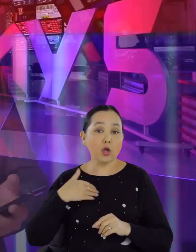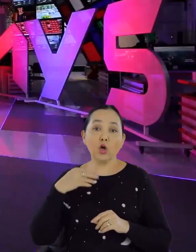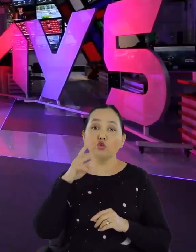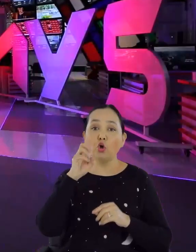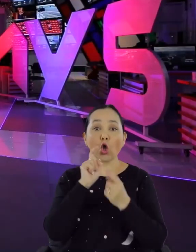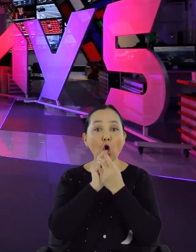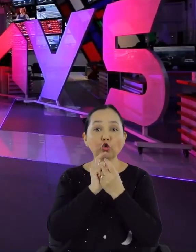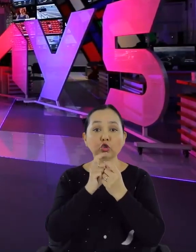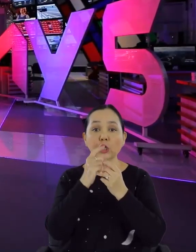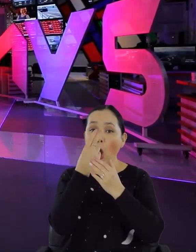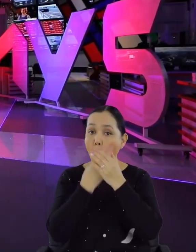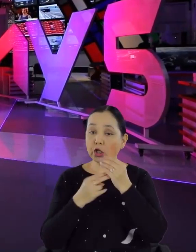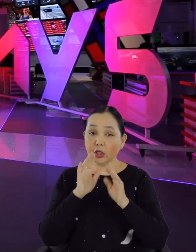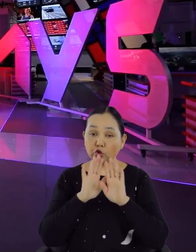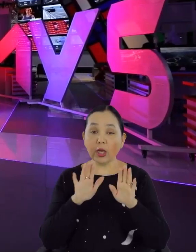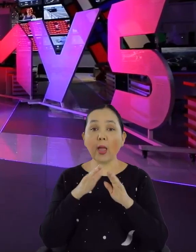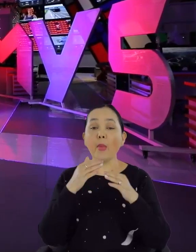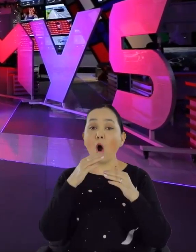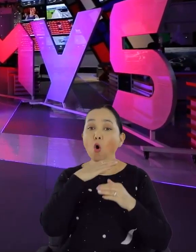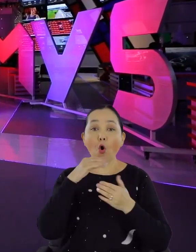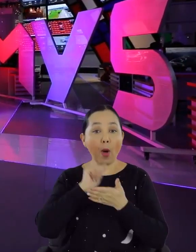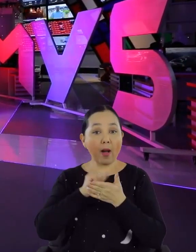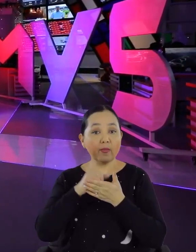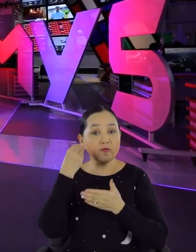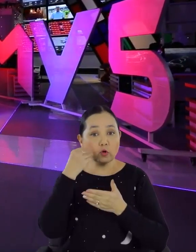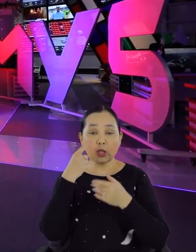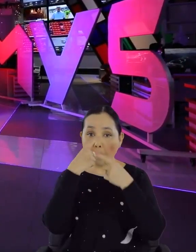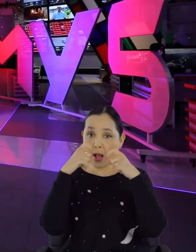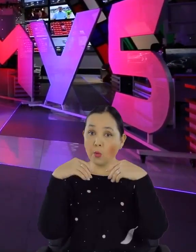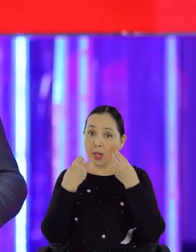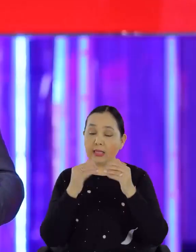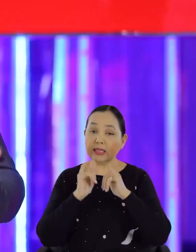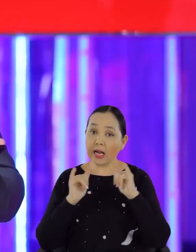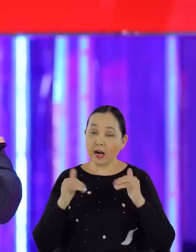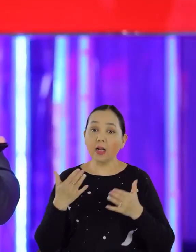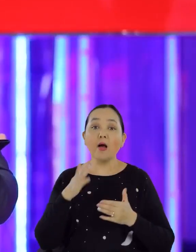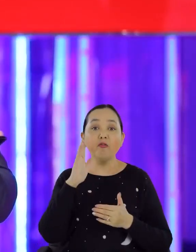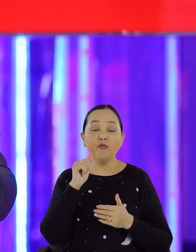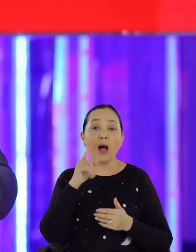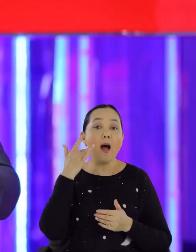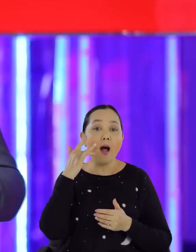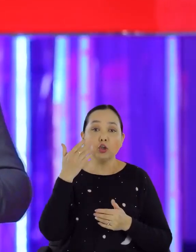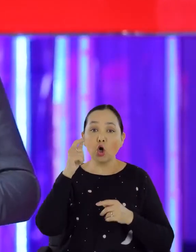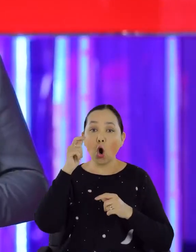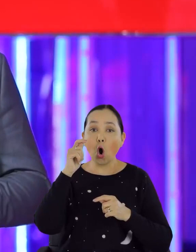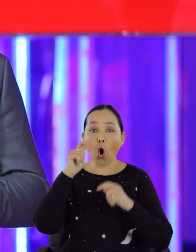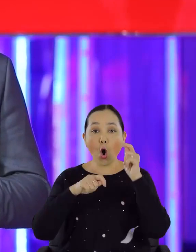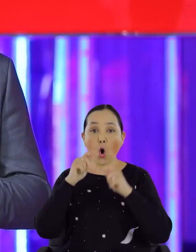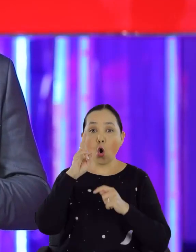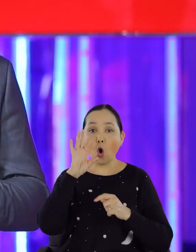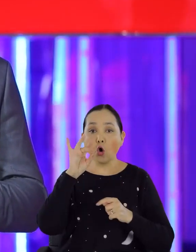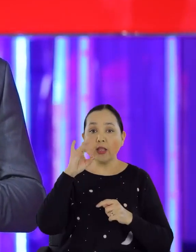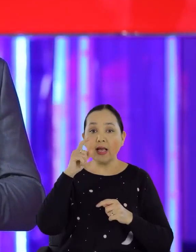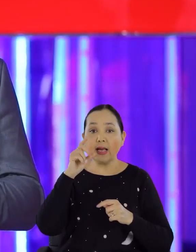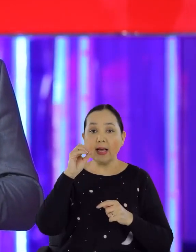esa kurashdan ortga chekinmayotgani, bu haqda ko'p ommaviy axborot vositalari ma'lumotlar tarqatyapti va AQSh Kongressi